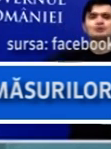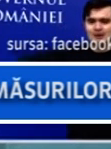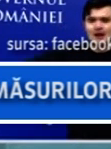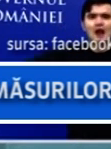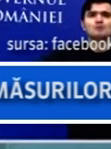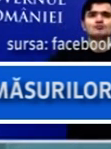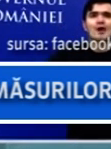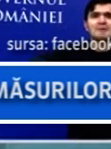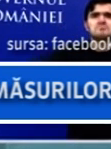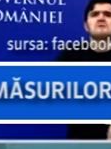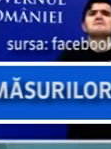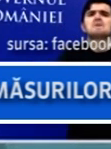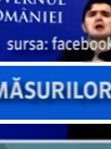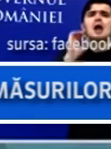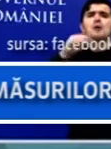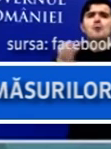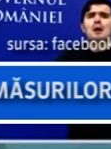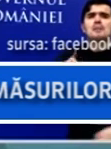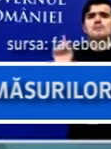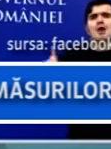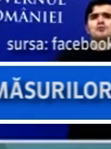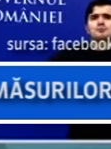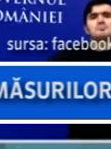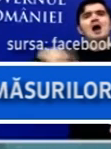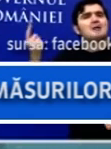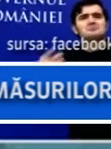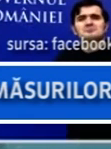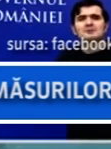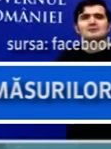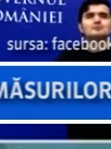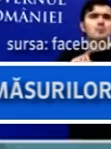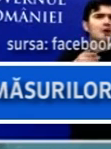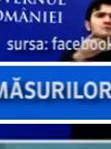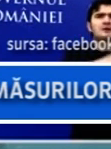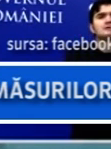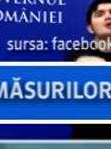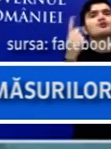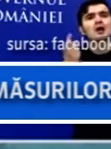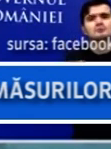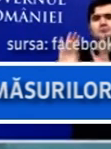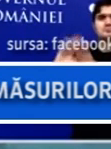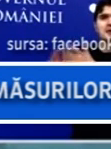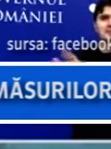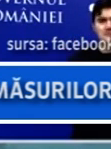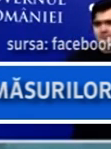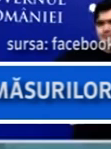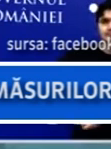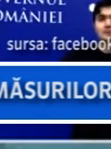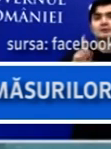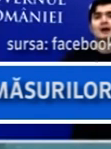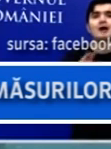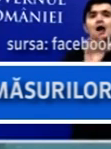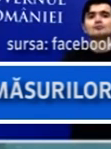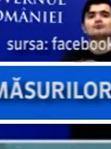cu căruciorul ei și pleacă cu căruciorul, lasă afară și poate intra alta persoană dacă se atinge numărul maxim